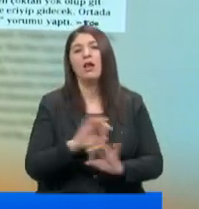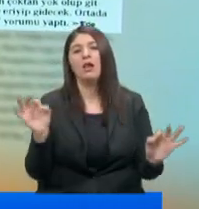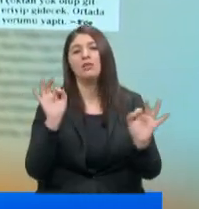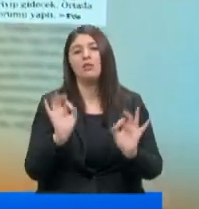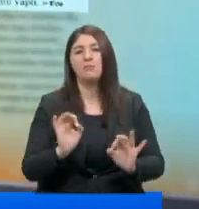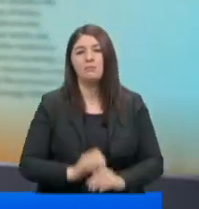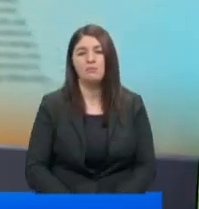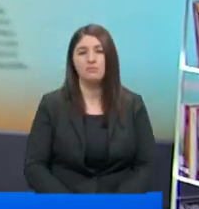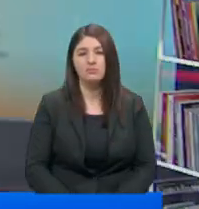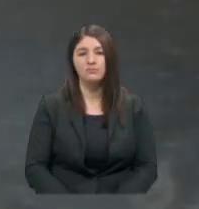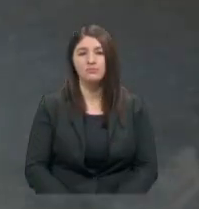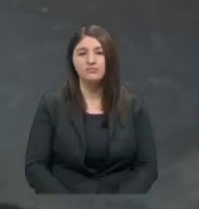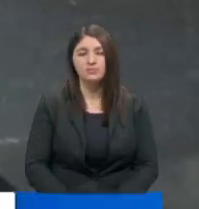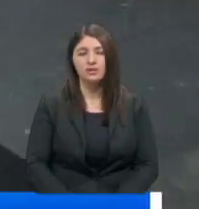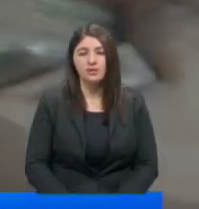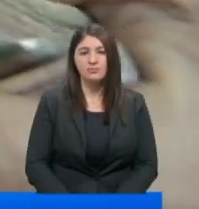bir